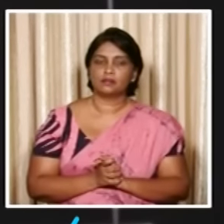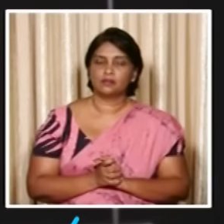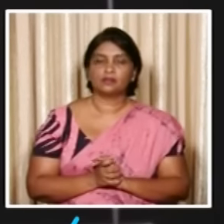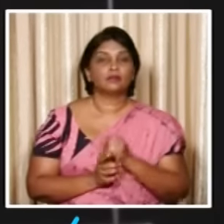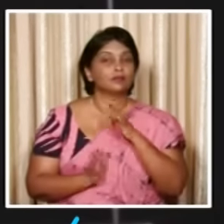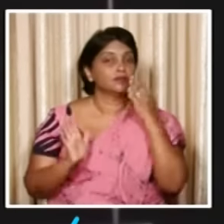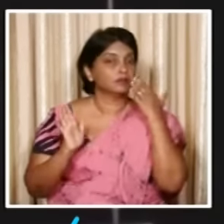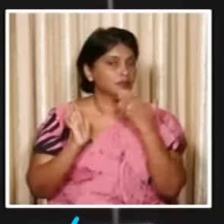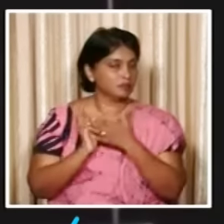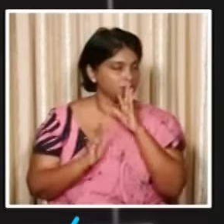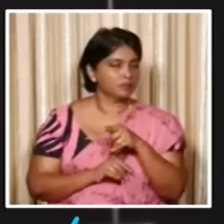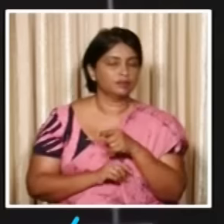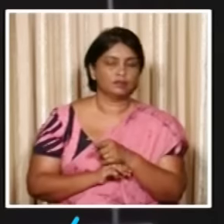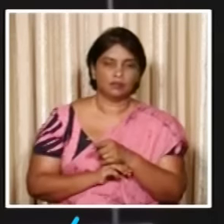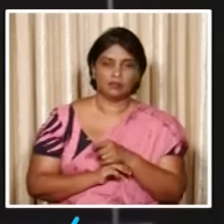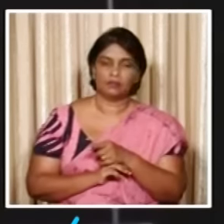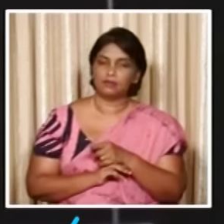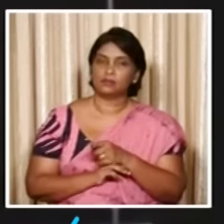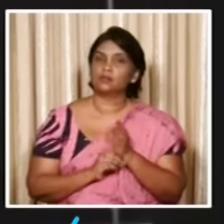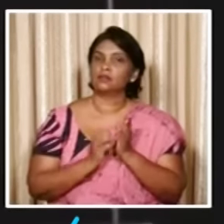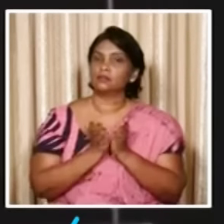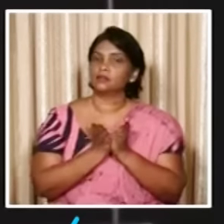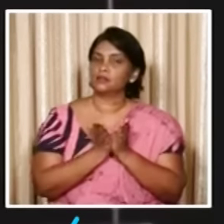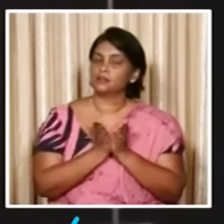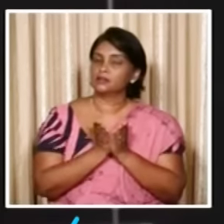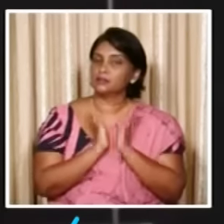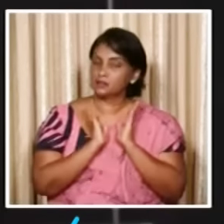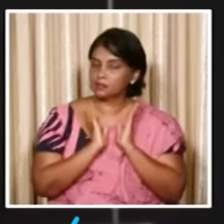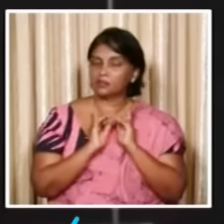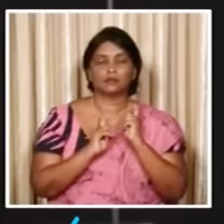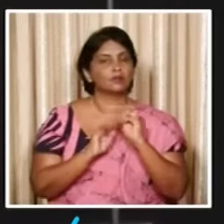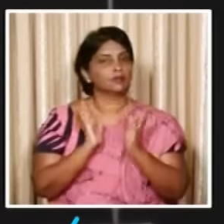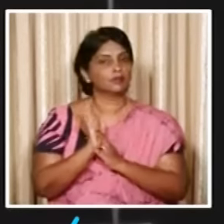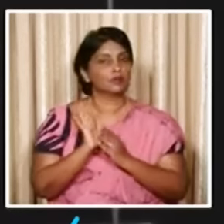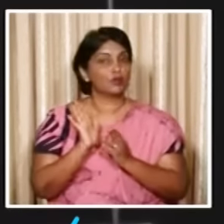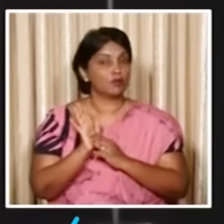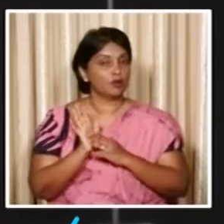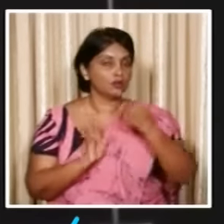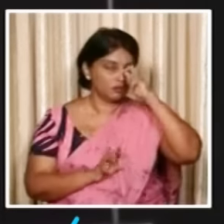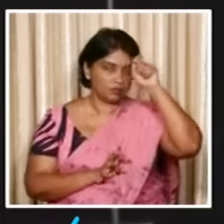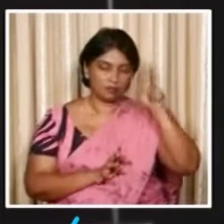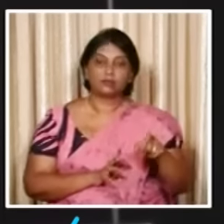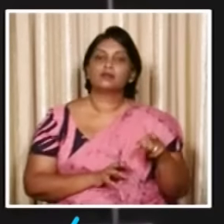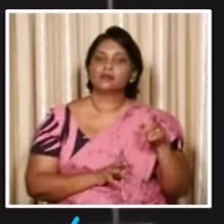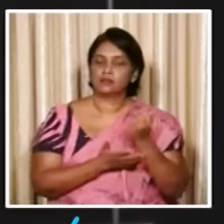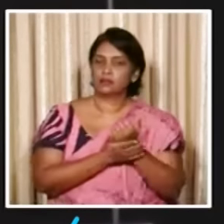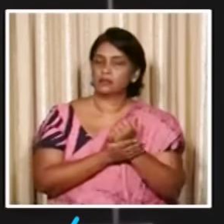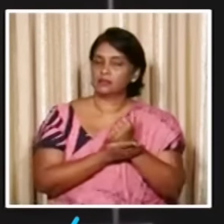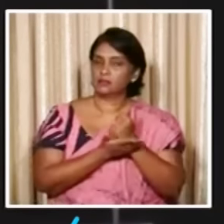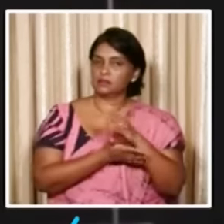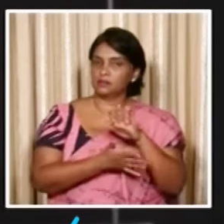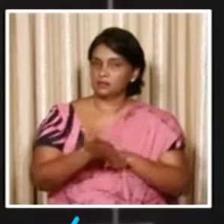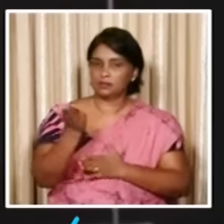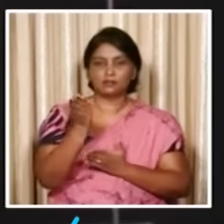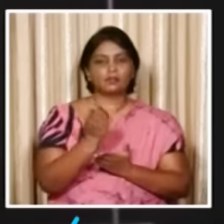நான் எழுத்து மூலமாக வழங்கியிருக்கிறேன். அதனுடைய பிரதிகளையும் நான் இந்த சபைக்கு சமர்ப்பிக்கிறேன். மிக முக்கியமாக இந்த விடயம் நடைபெற்று